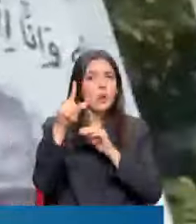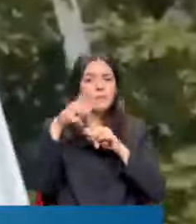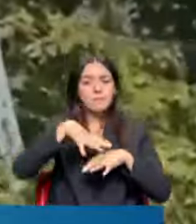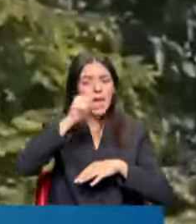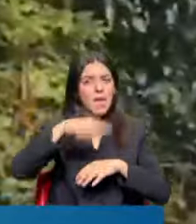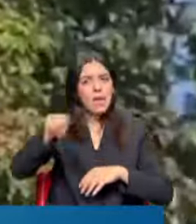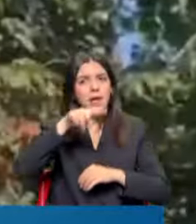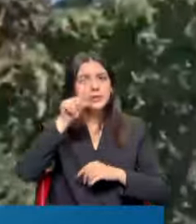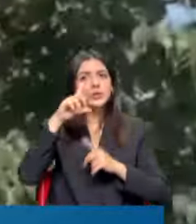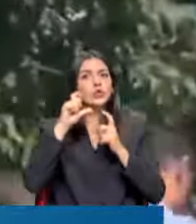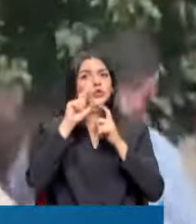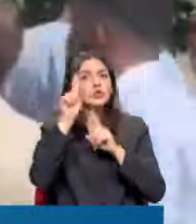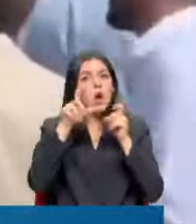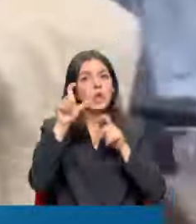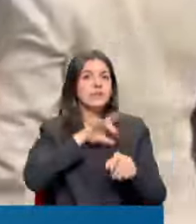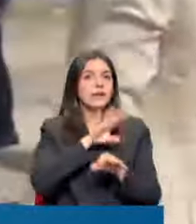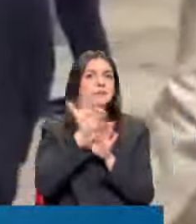meydandaydı sorular yanıtsız kaldı.